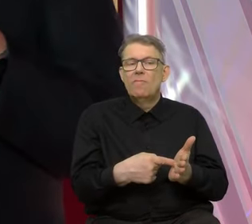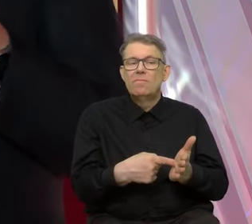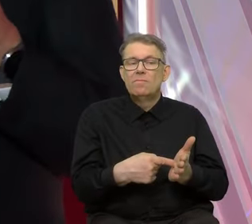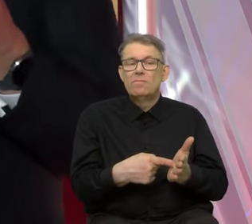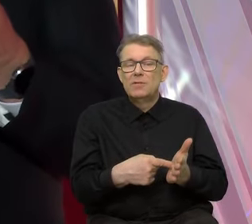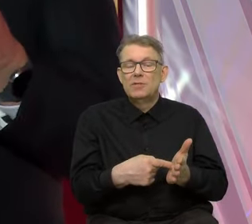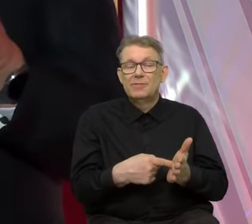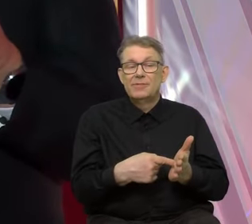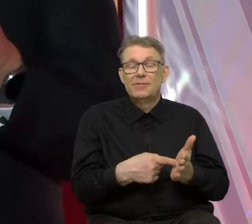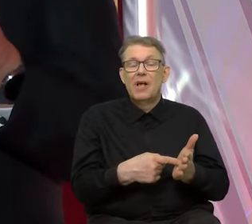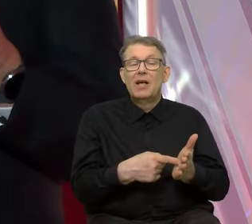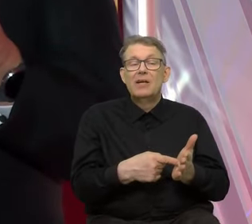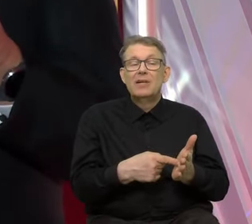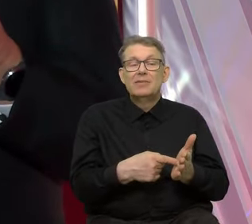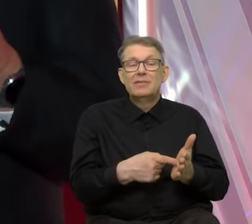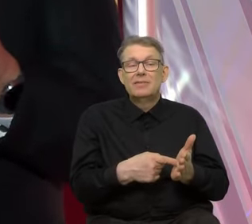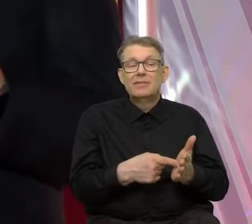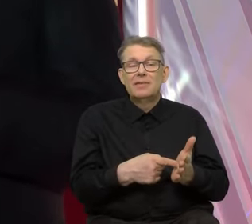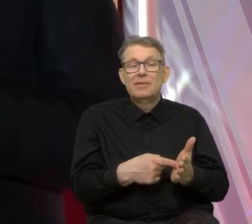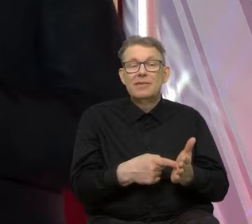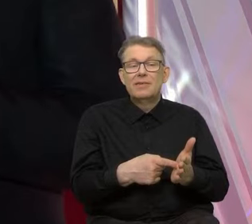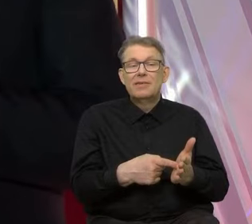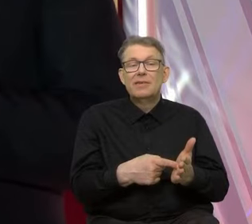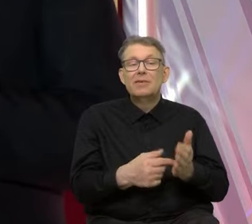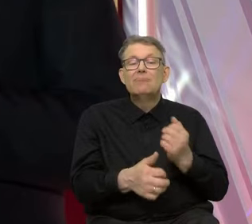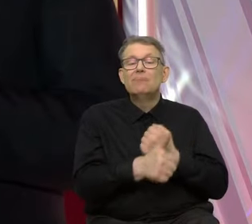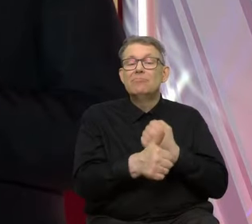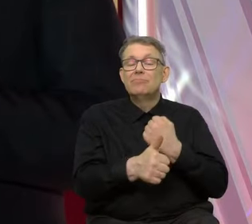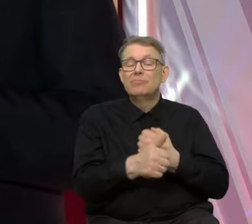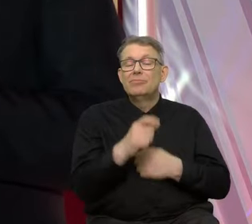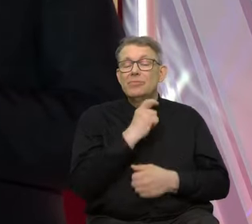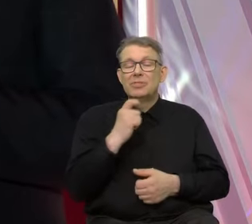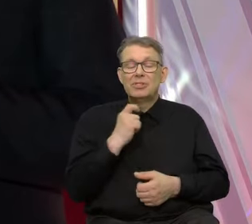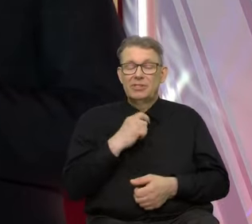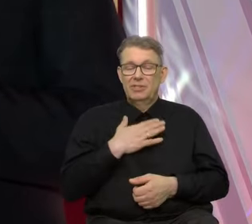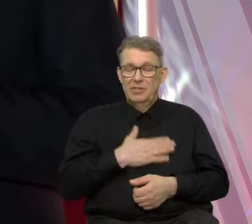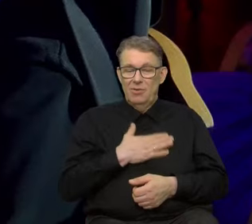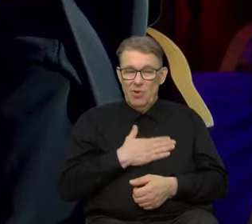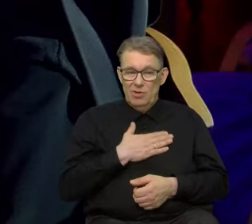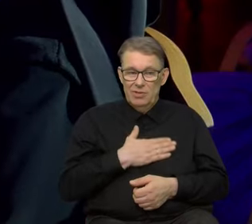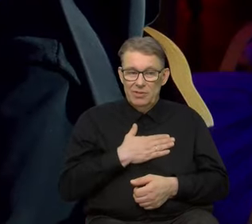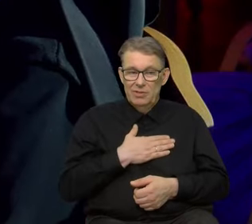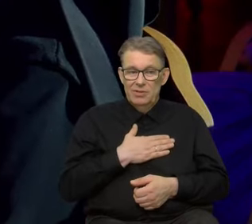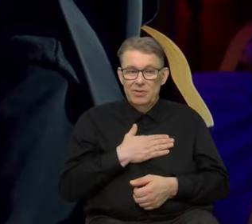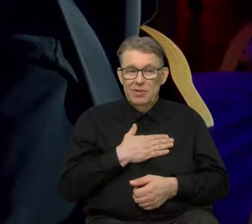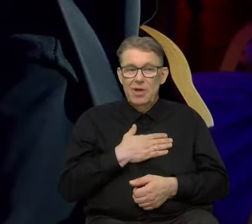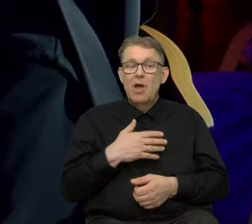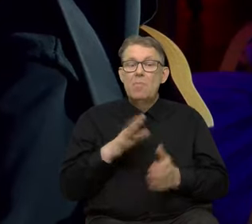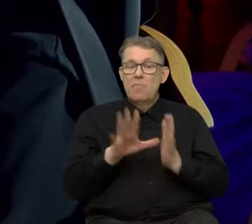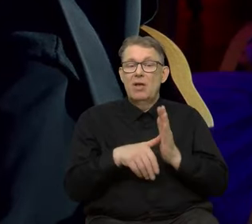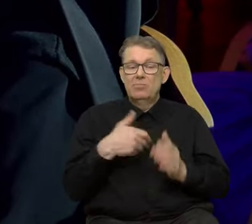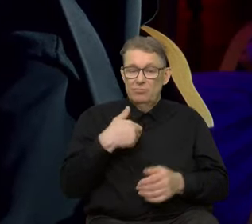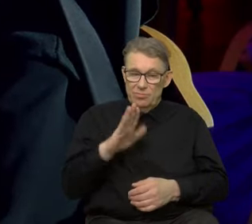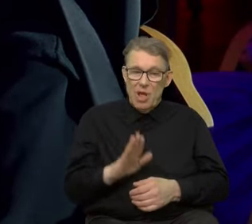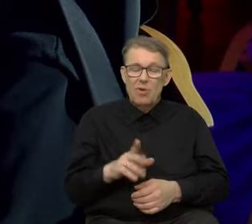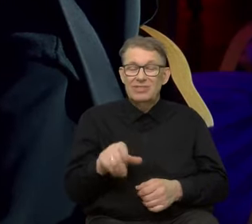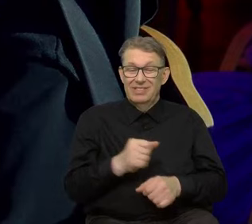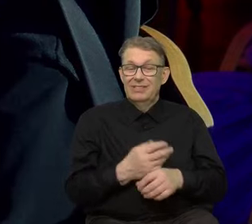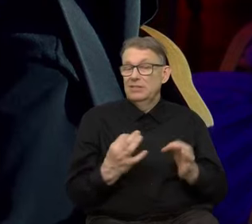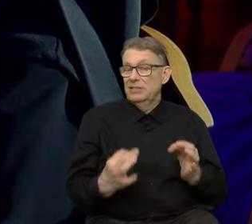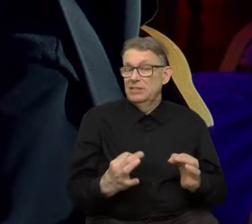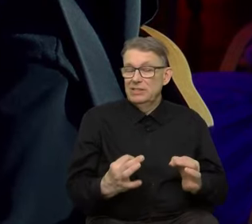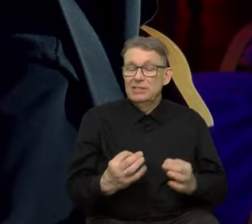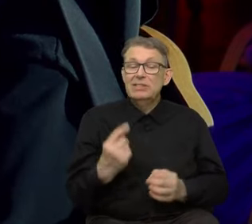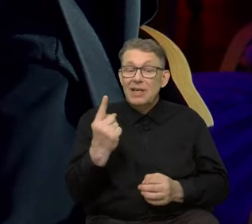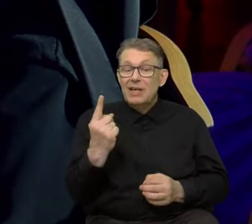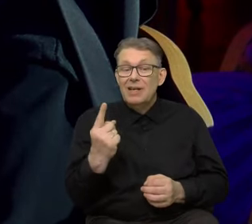że przez księdza Michała Sopoćkę Białystok jest obecny